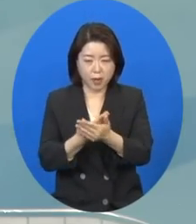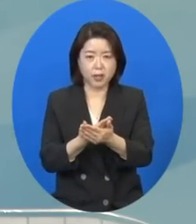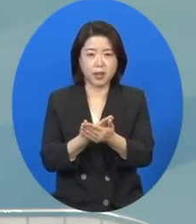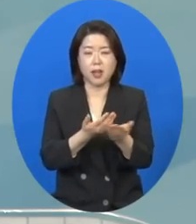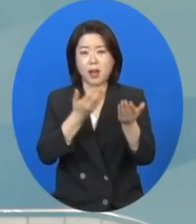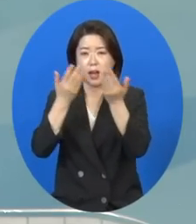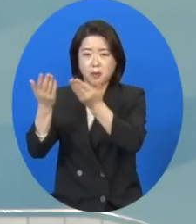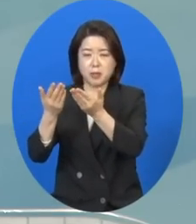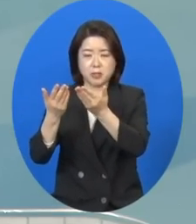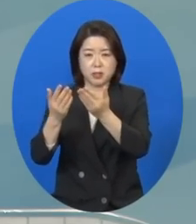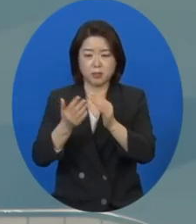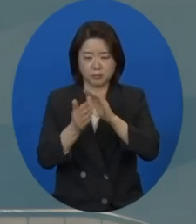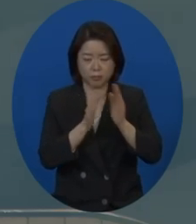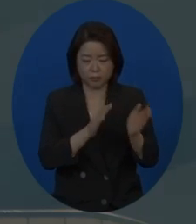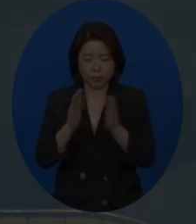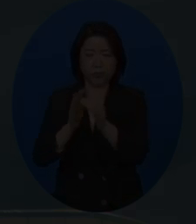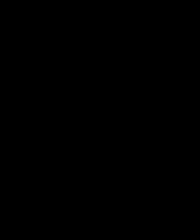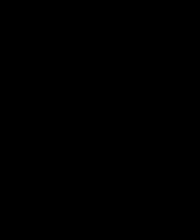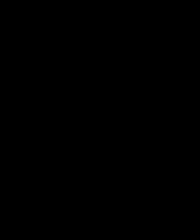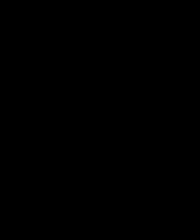우리 성찬을 준비하도록 하겠습니다 기도하겠습니다